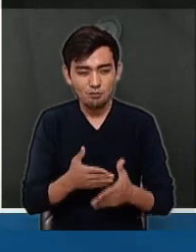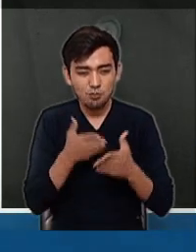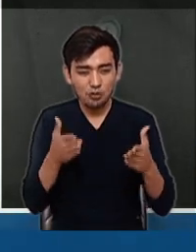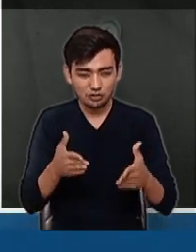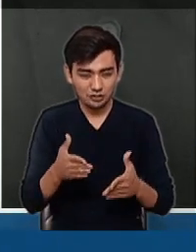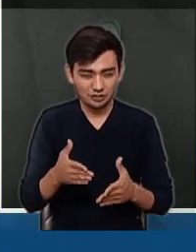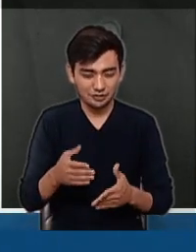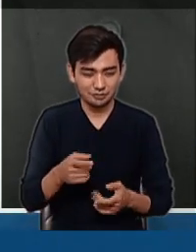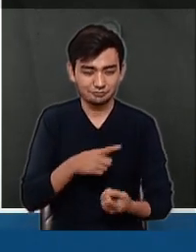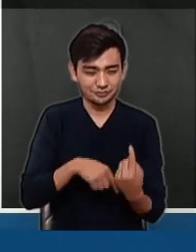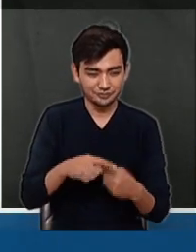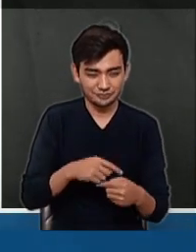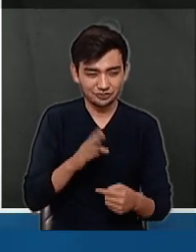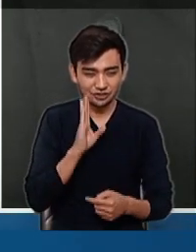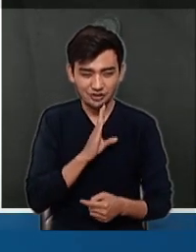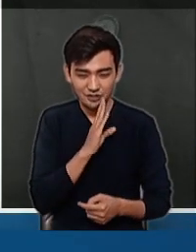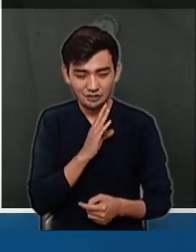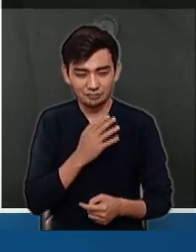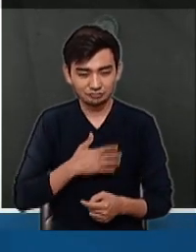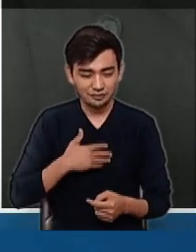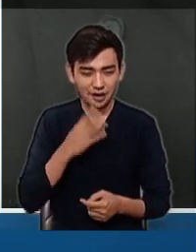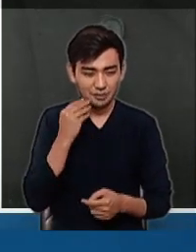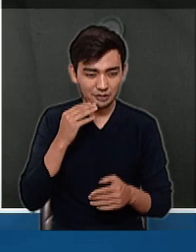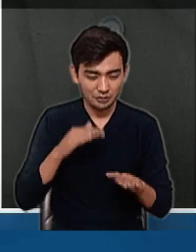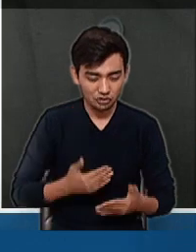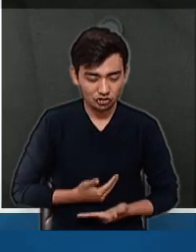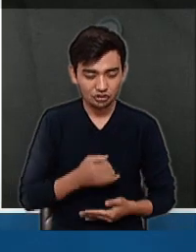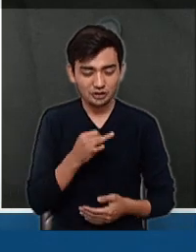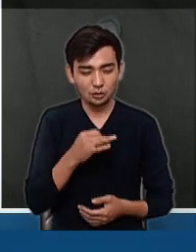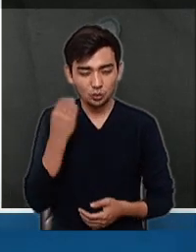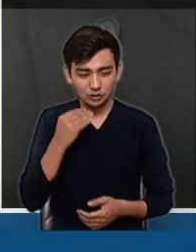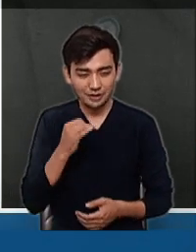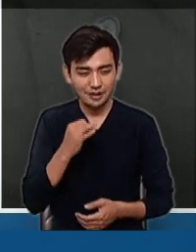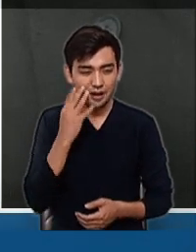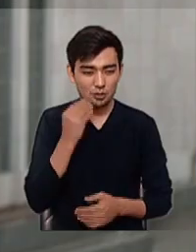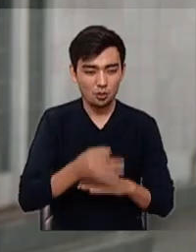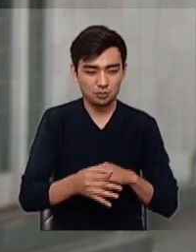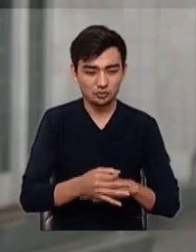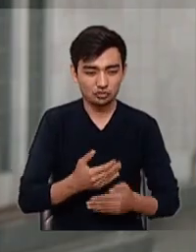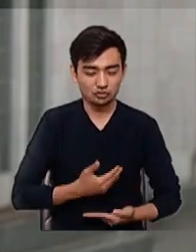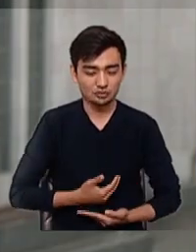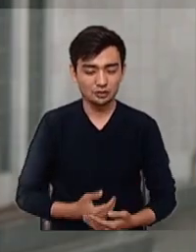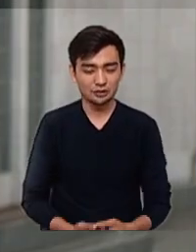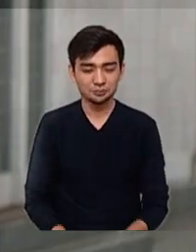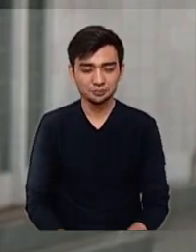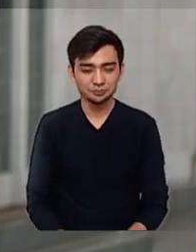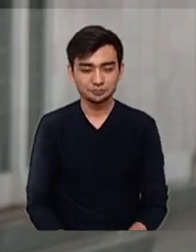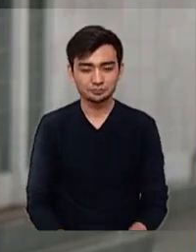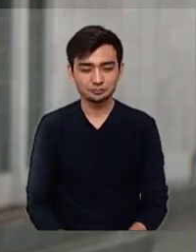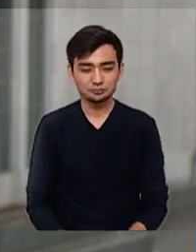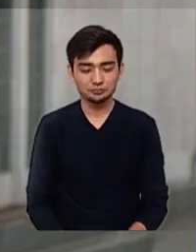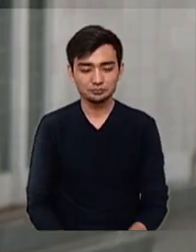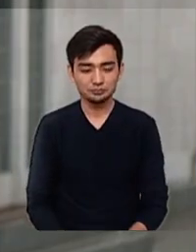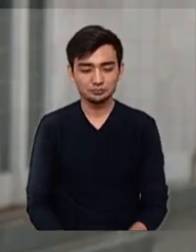всего представительниц прекрасного пола проживает в Алматы туркестанской и Алматинской областях Динара Нургалиева дидарлилов